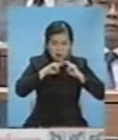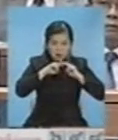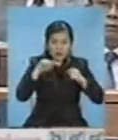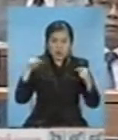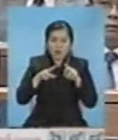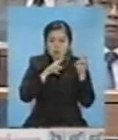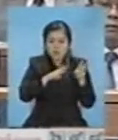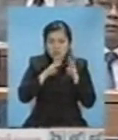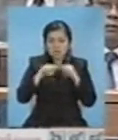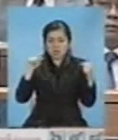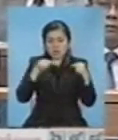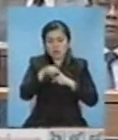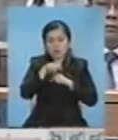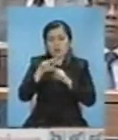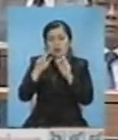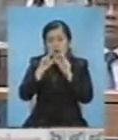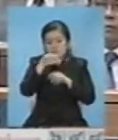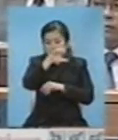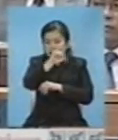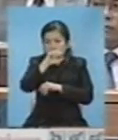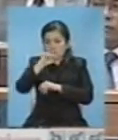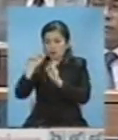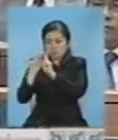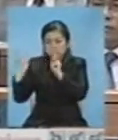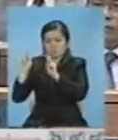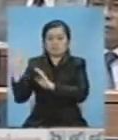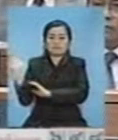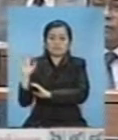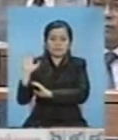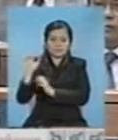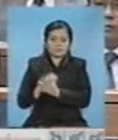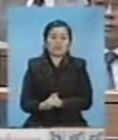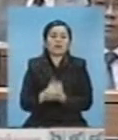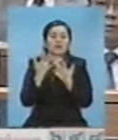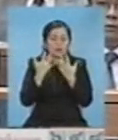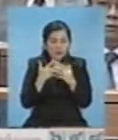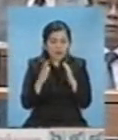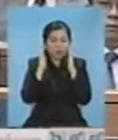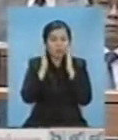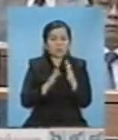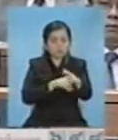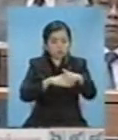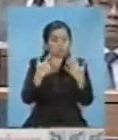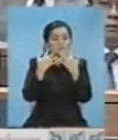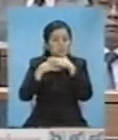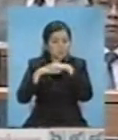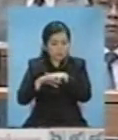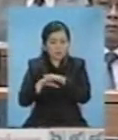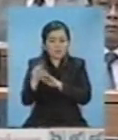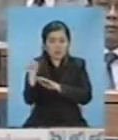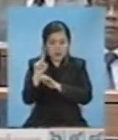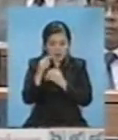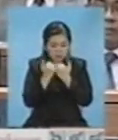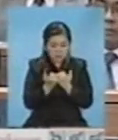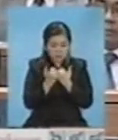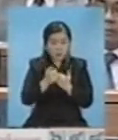ากขึ้นในเรื่องการมีส่วนร่วมของประชาชนผมก็คิดว่ารัฐธรรมนูญฉบับปัจ